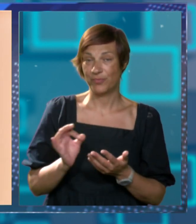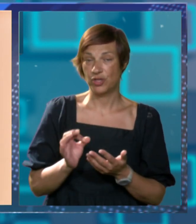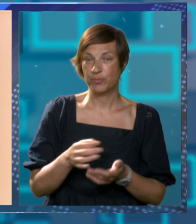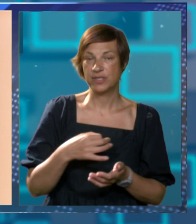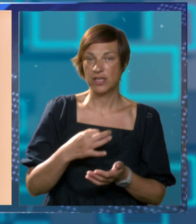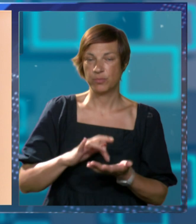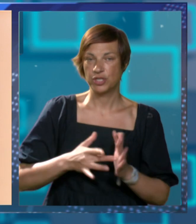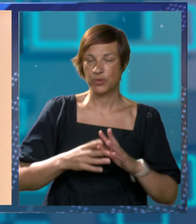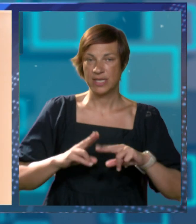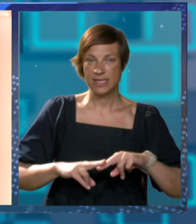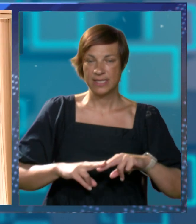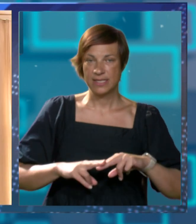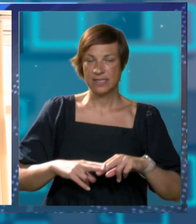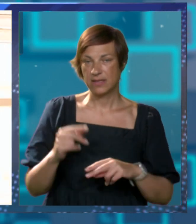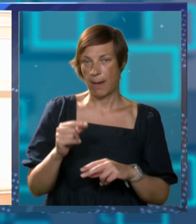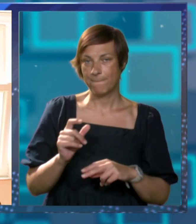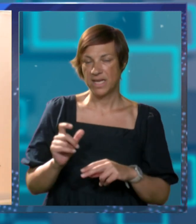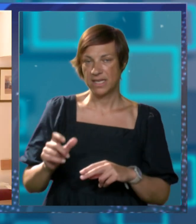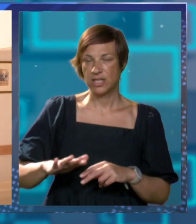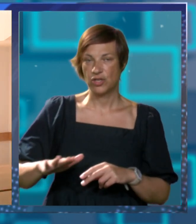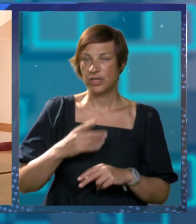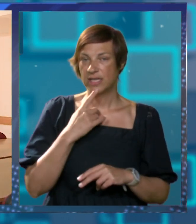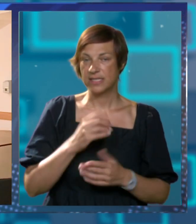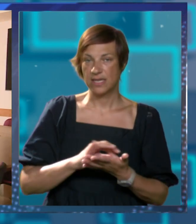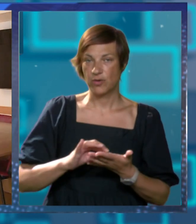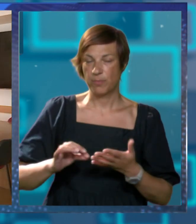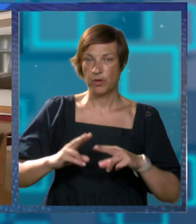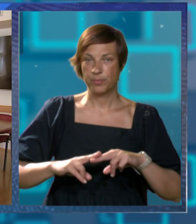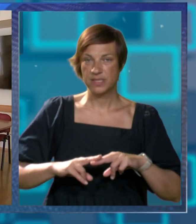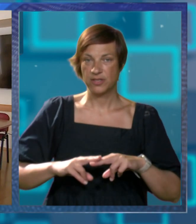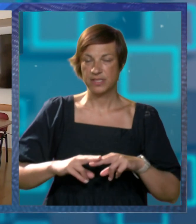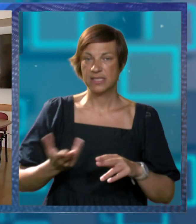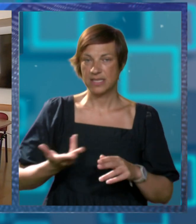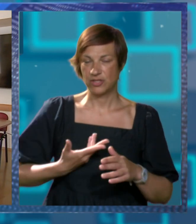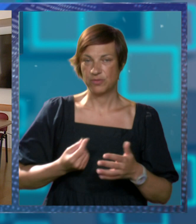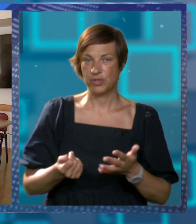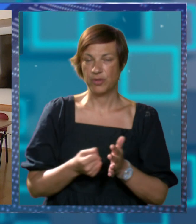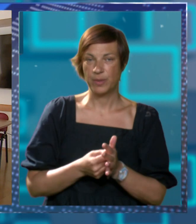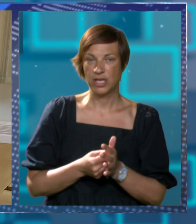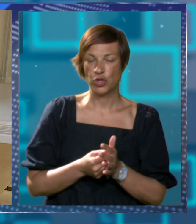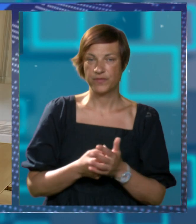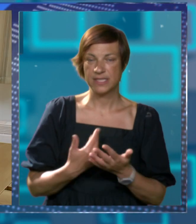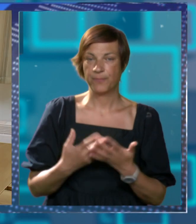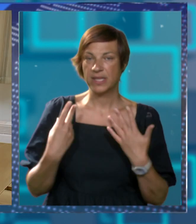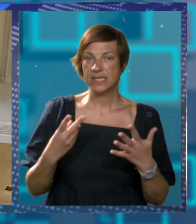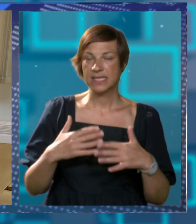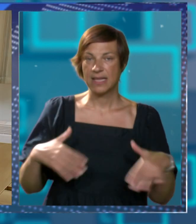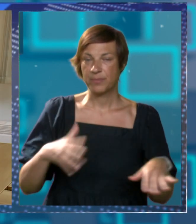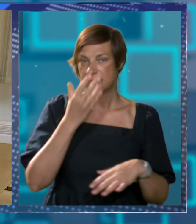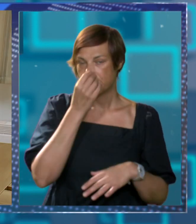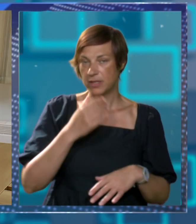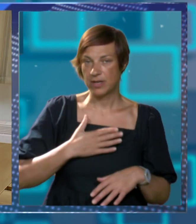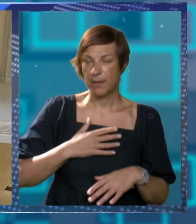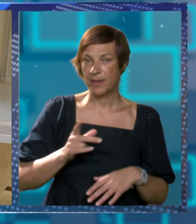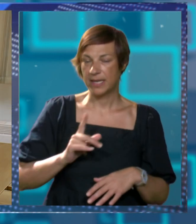općinu, a sve ostalo, ovaj manji dio kao djece koji po popisu ostaje, zato smo dobili novac. Tako da, u stvari, tih 17 milijuna